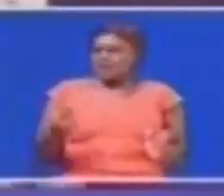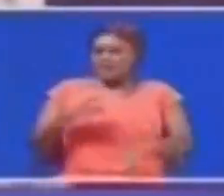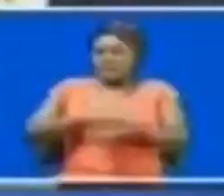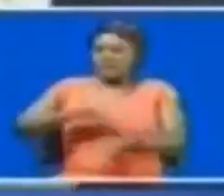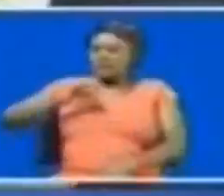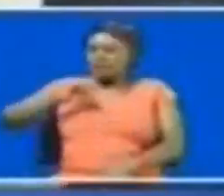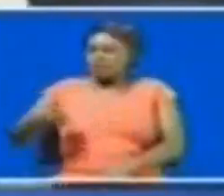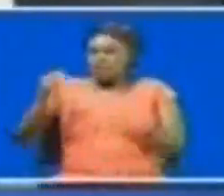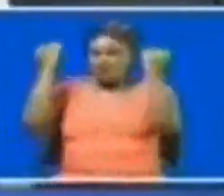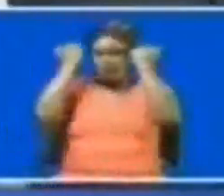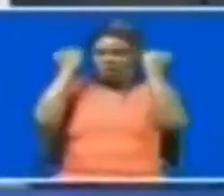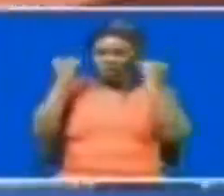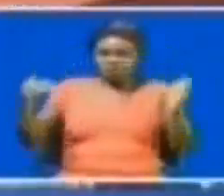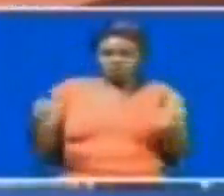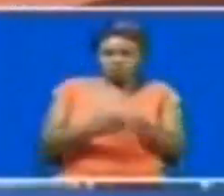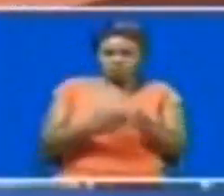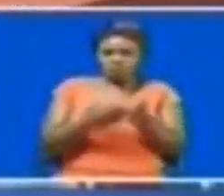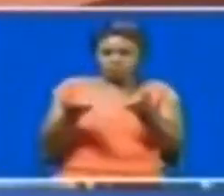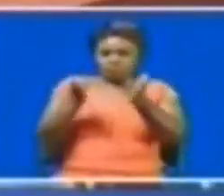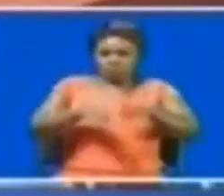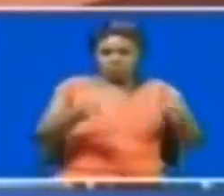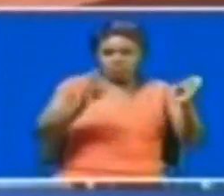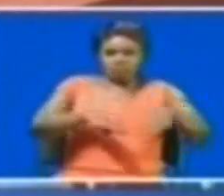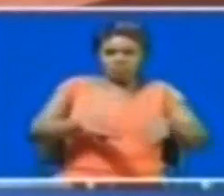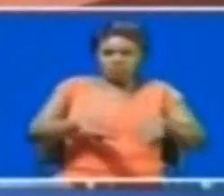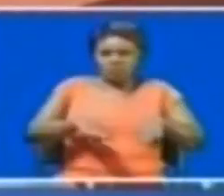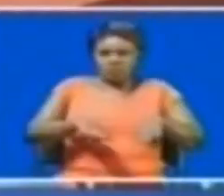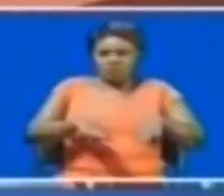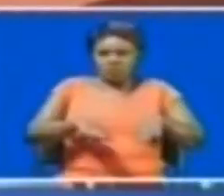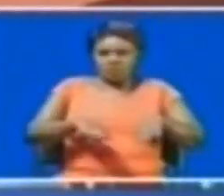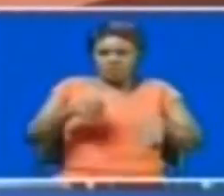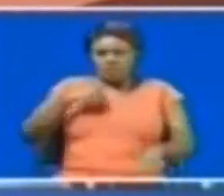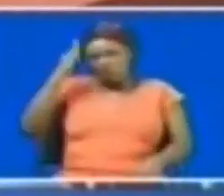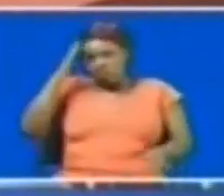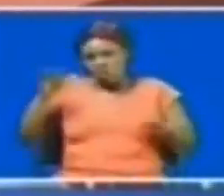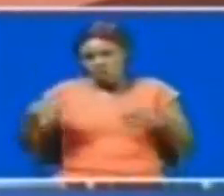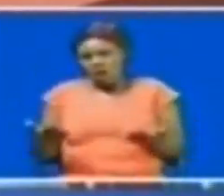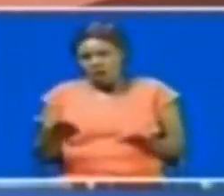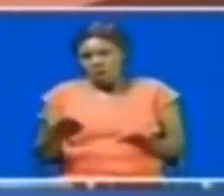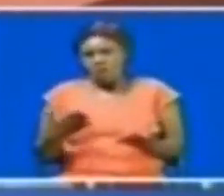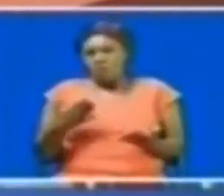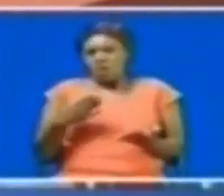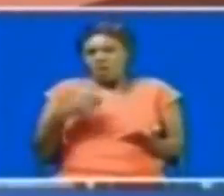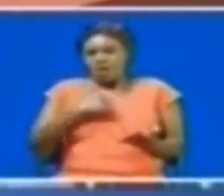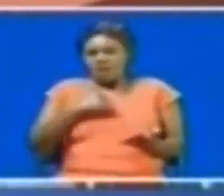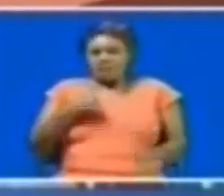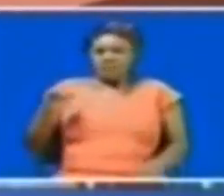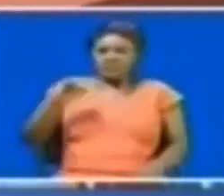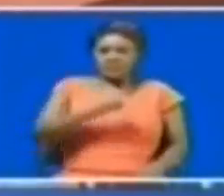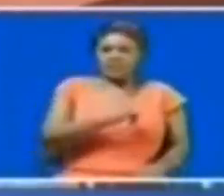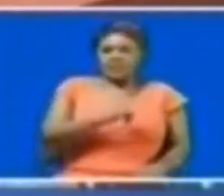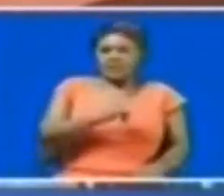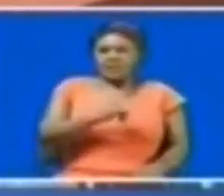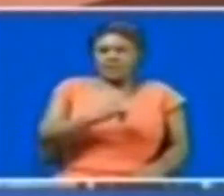walipata agizo la mahakama kuzuia ubomozi. My client has been ambushed in the morning. And all I know is that there is a stay, and